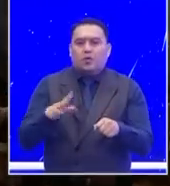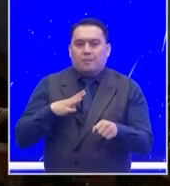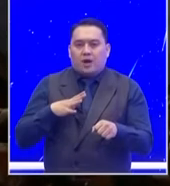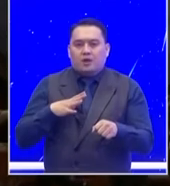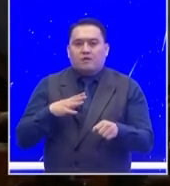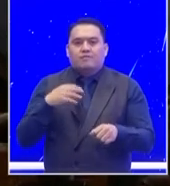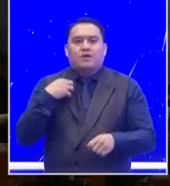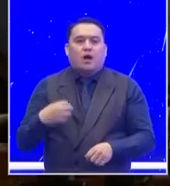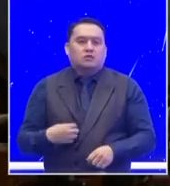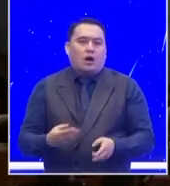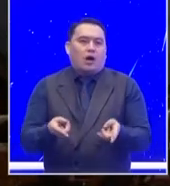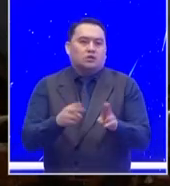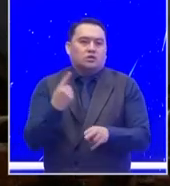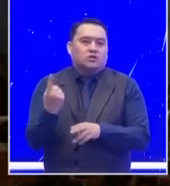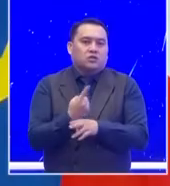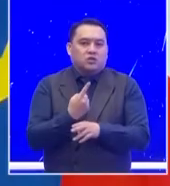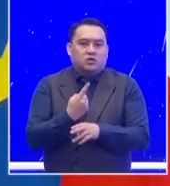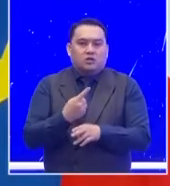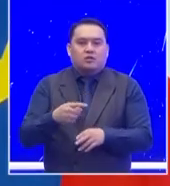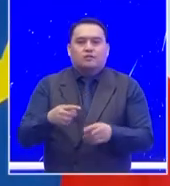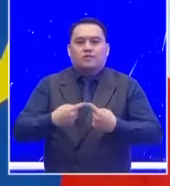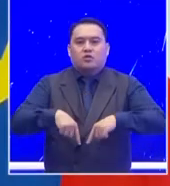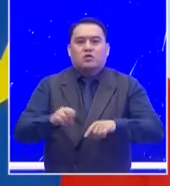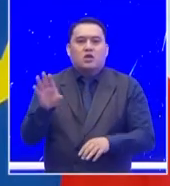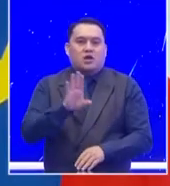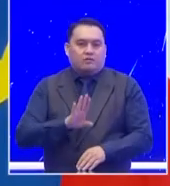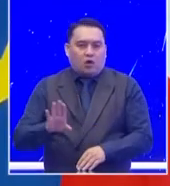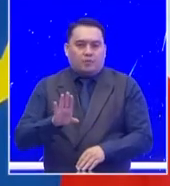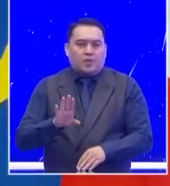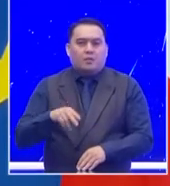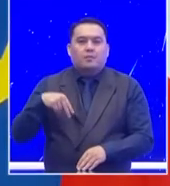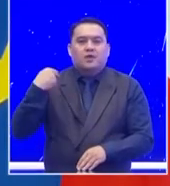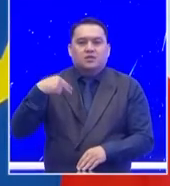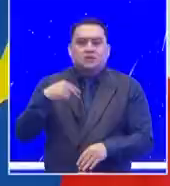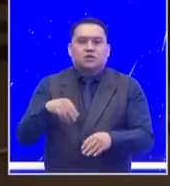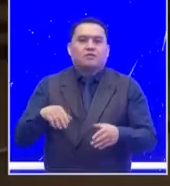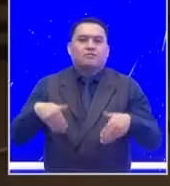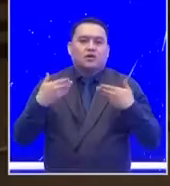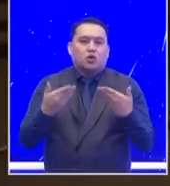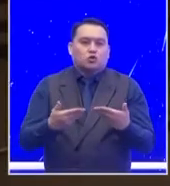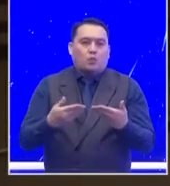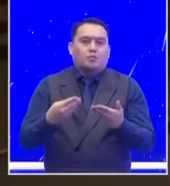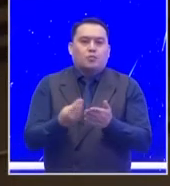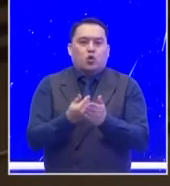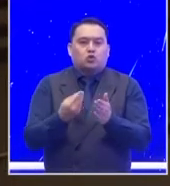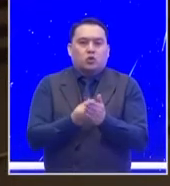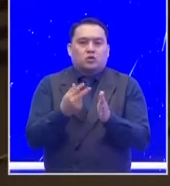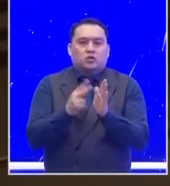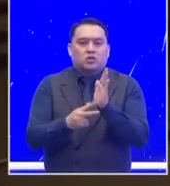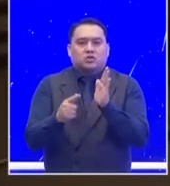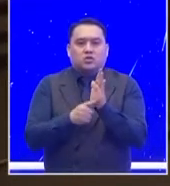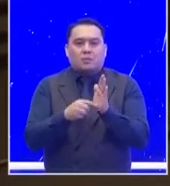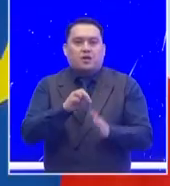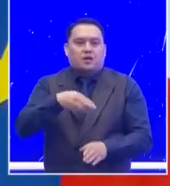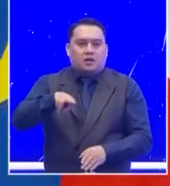Брексита Франция осталась единственной ядерной державой в Евросоюзе. Макрон выступил за принятие бюджета в размере около